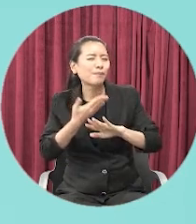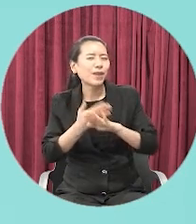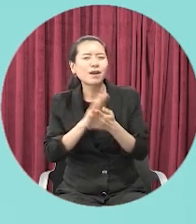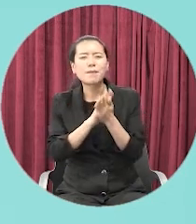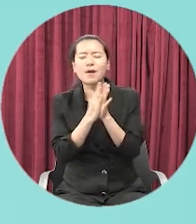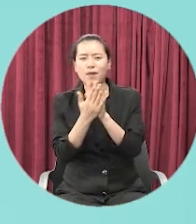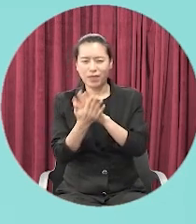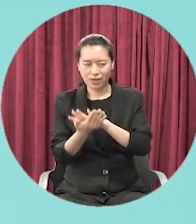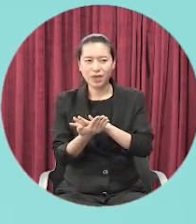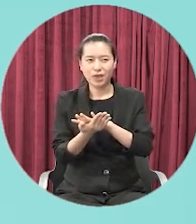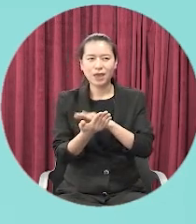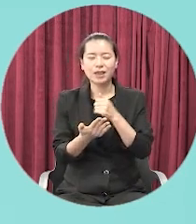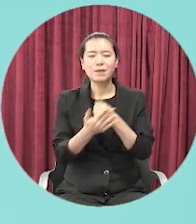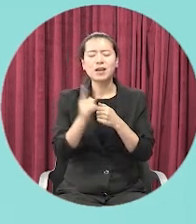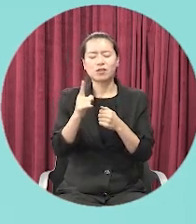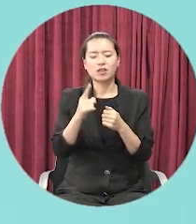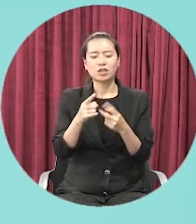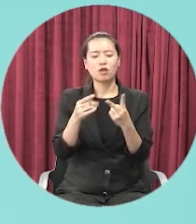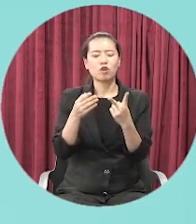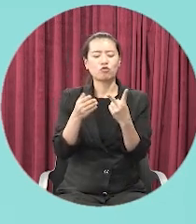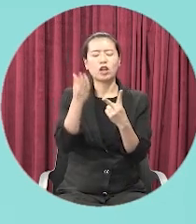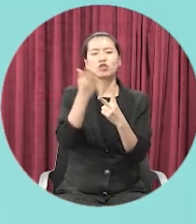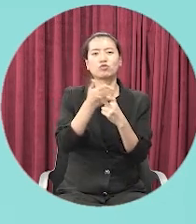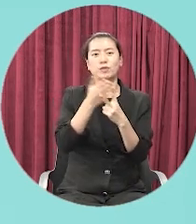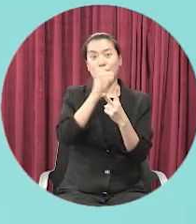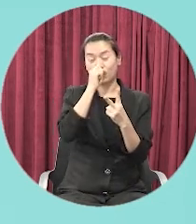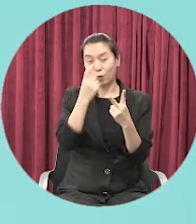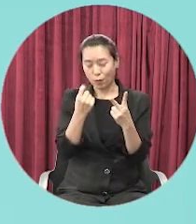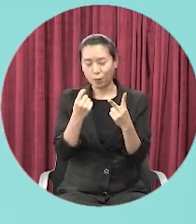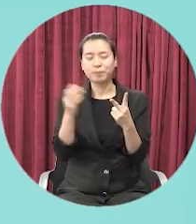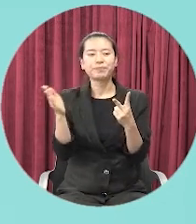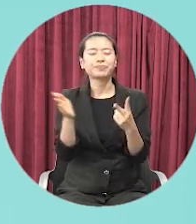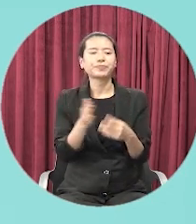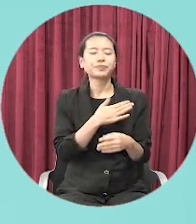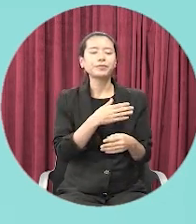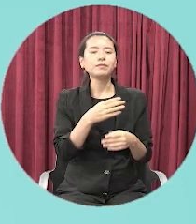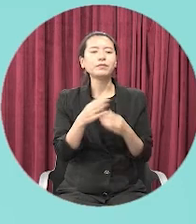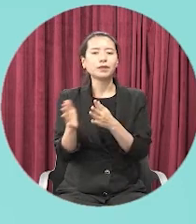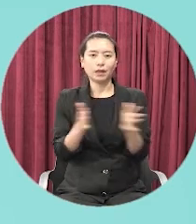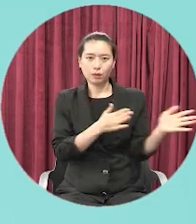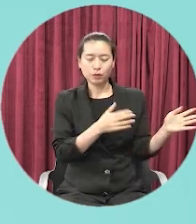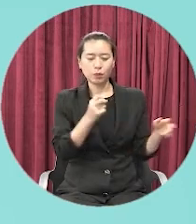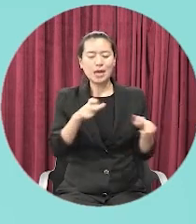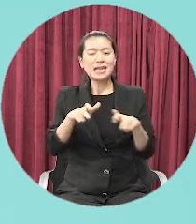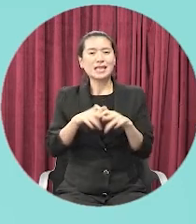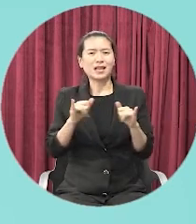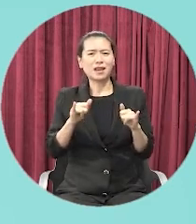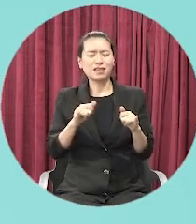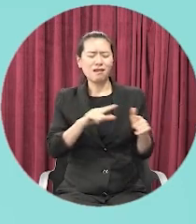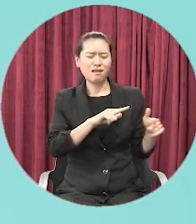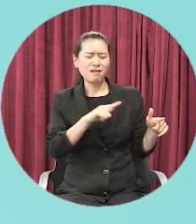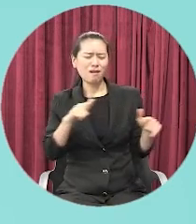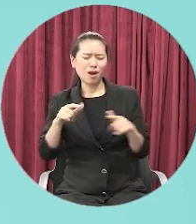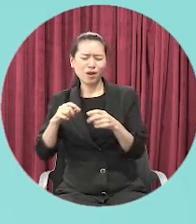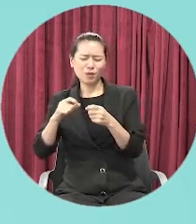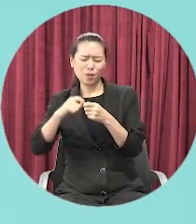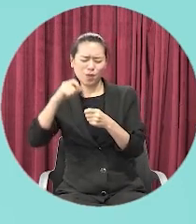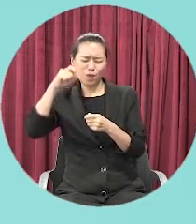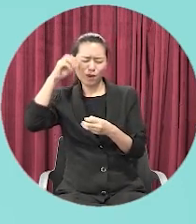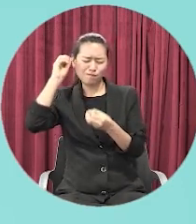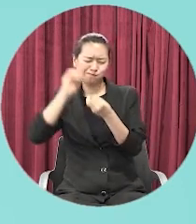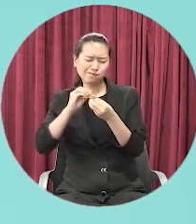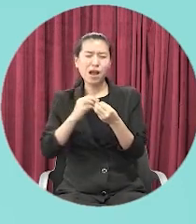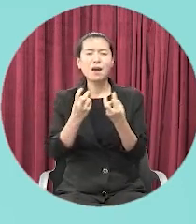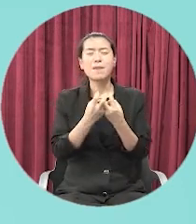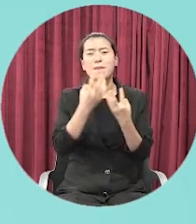아 눈이 가죠 9분 됐으면 좋겠다는 생각 그리고 터 빚어 중심으로 어떻게 장애인은 만성 질환이기 때문에 지속적으로